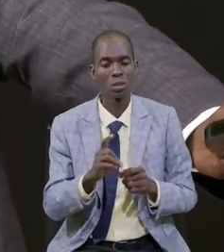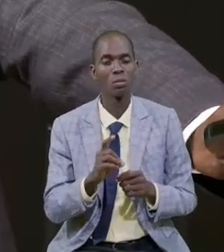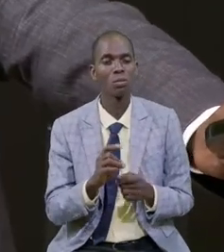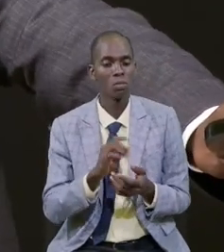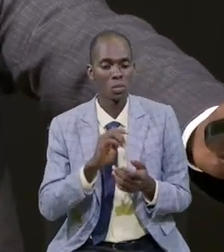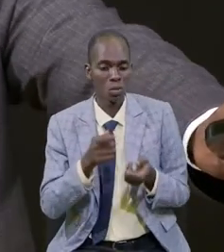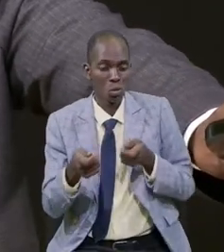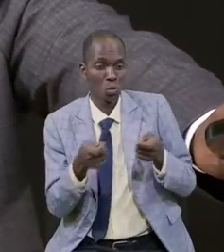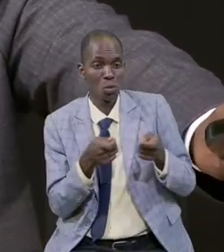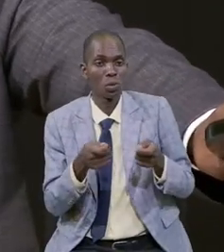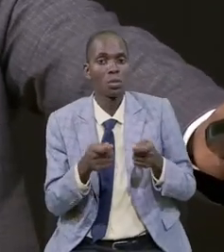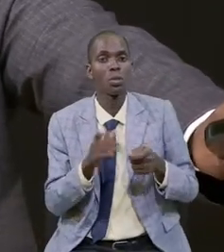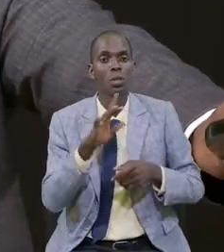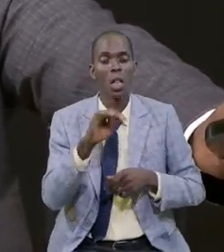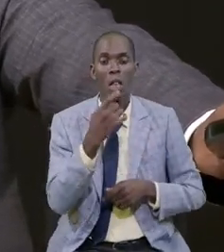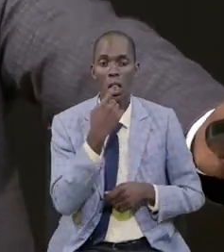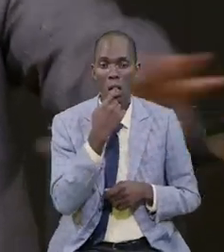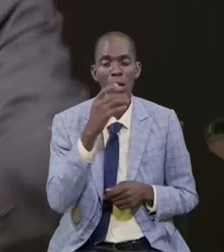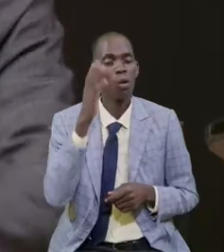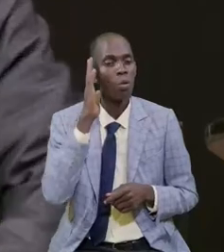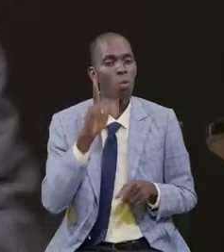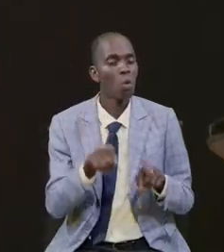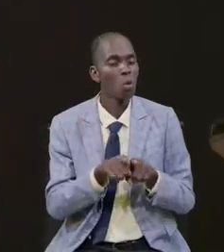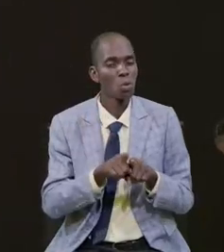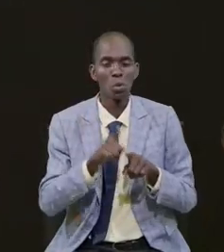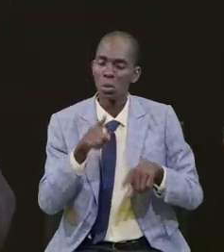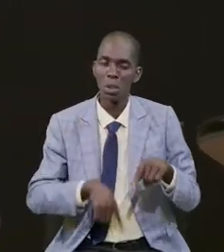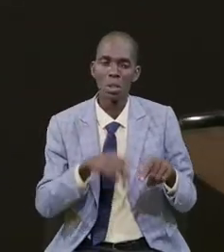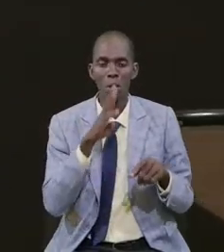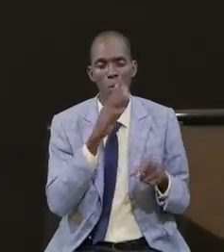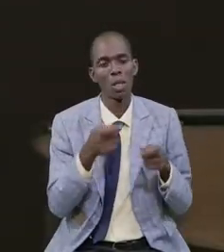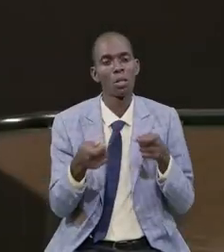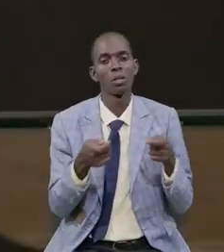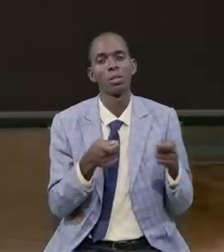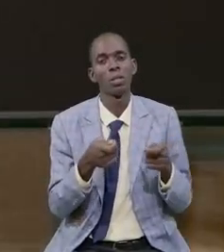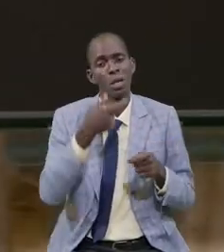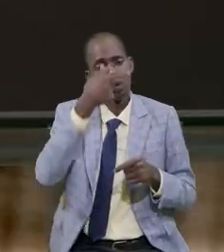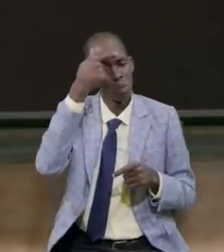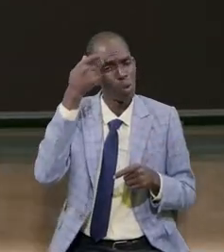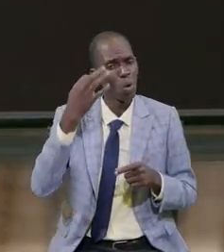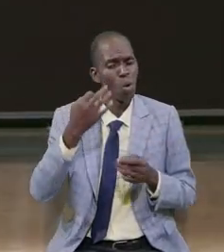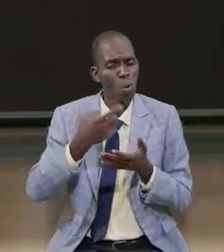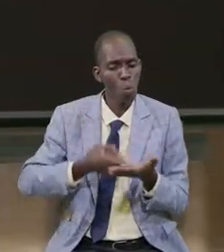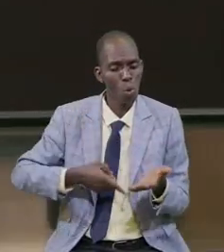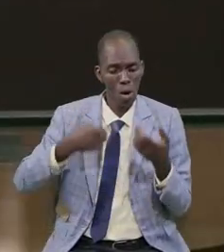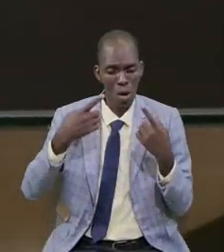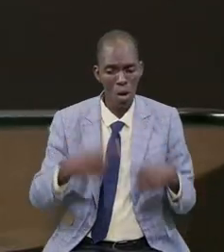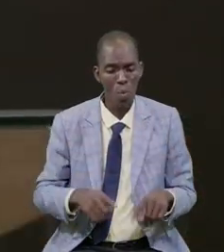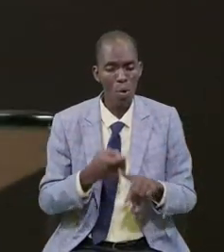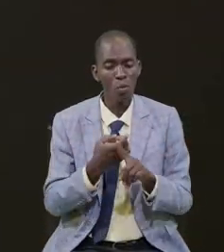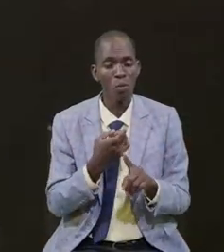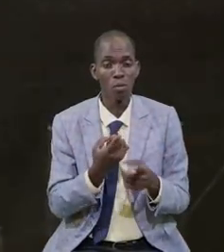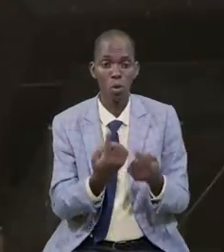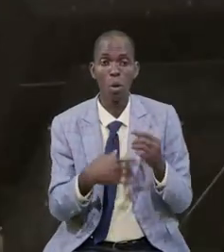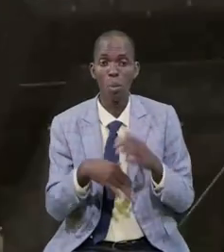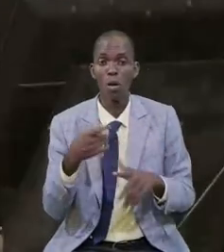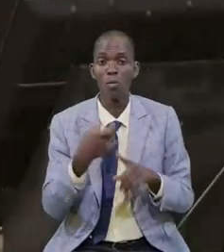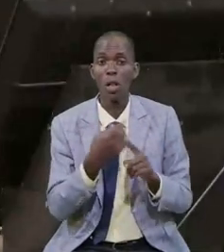dompté, la langue aussi ne sera pas domptée. À cause de ce qui sort de la